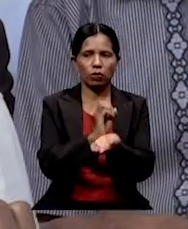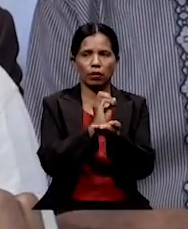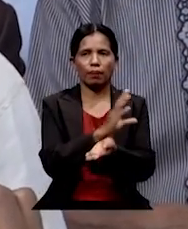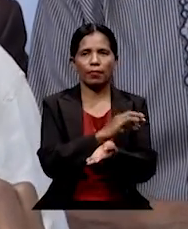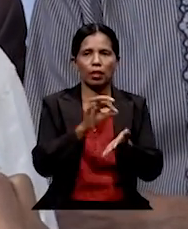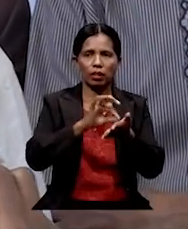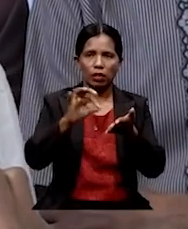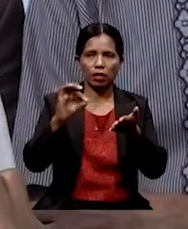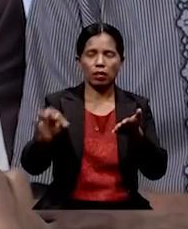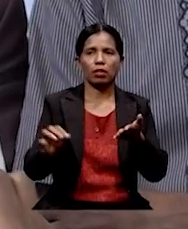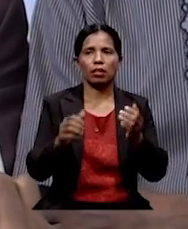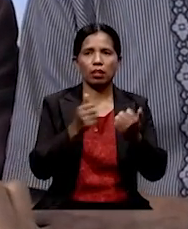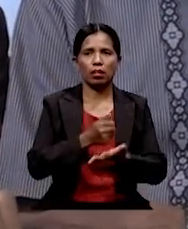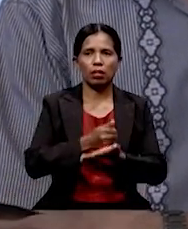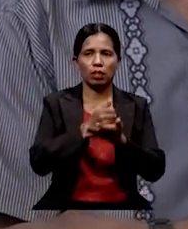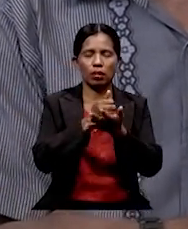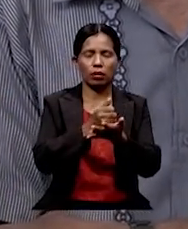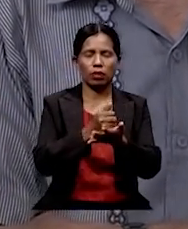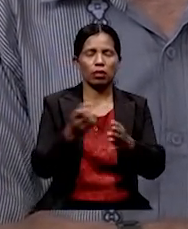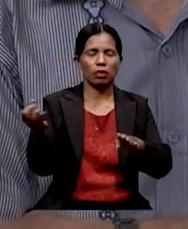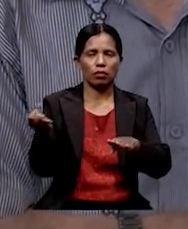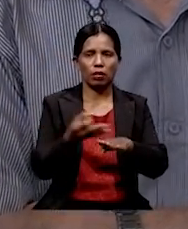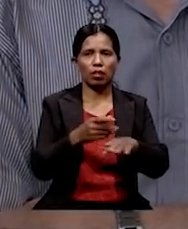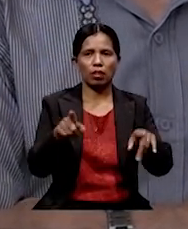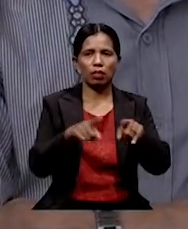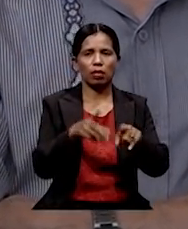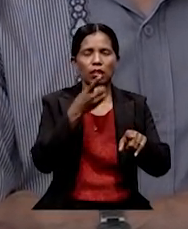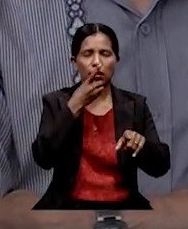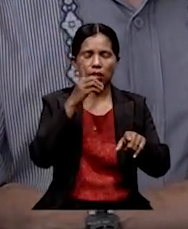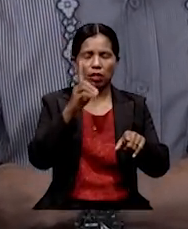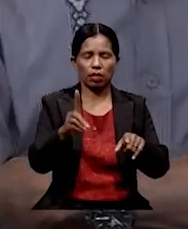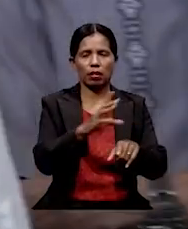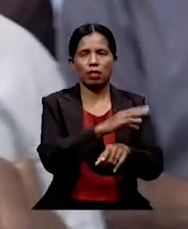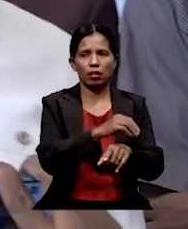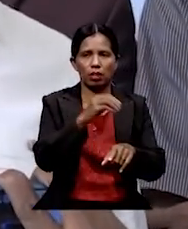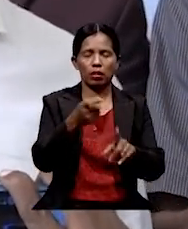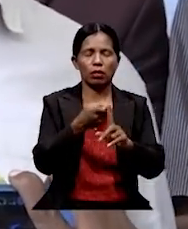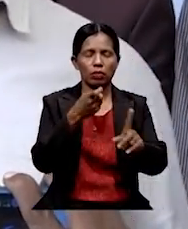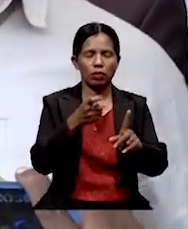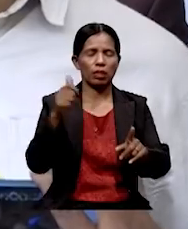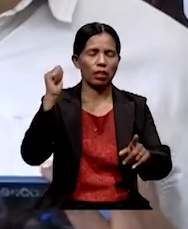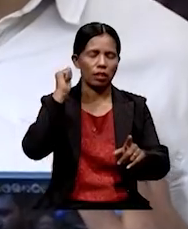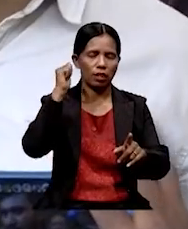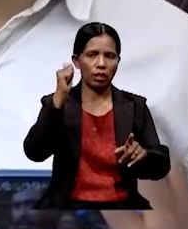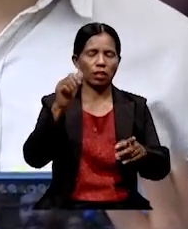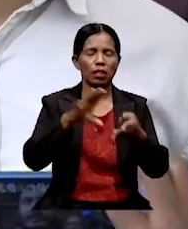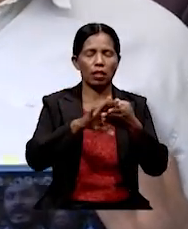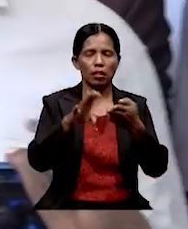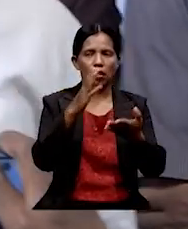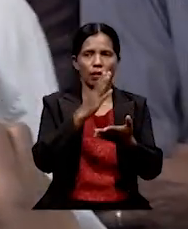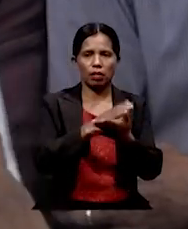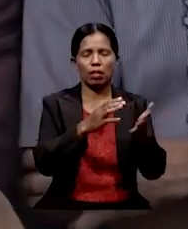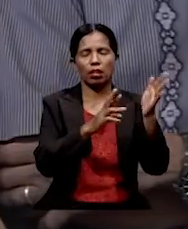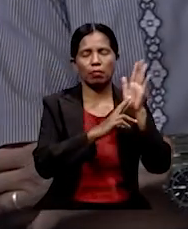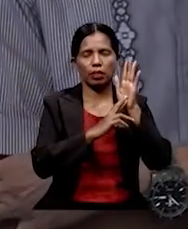e tribunal recurso a foi submete documento hanesan declaração no aceitação husi candidato nian carta designação